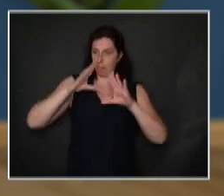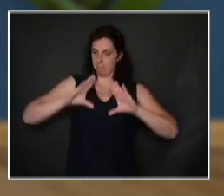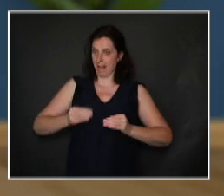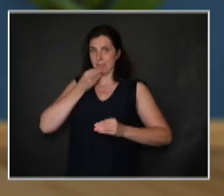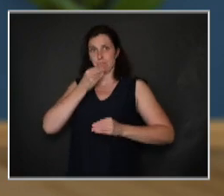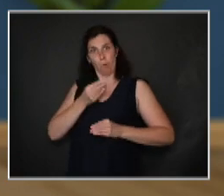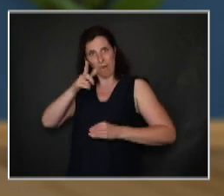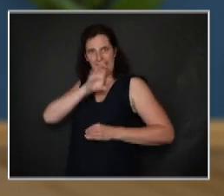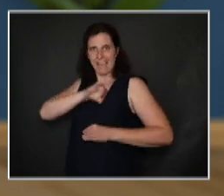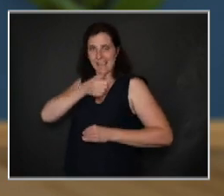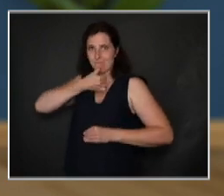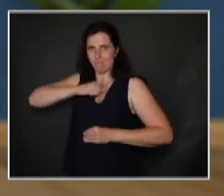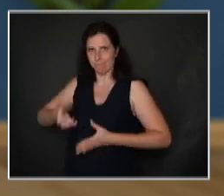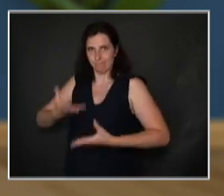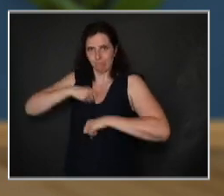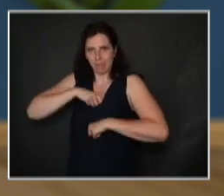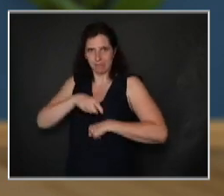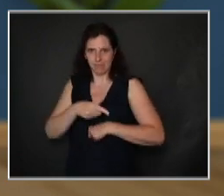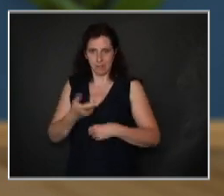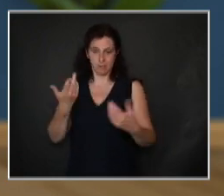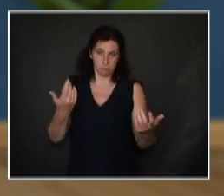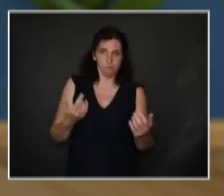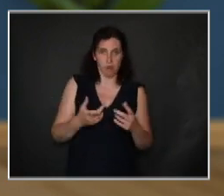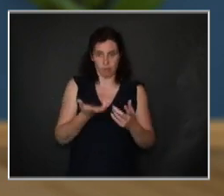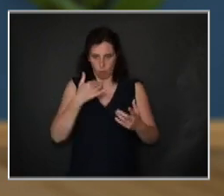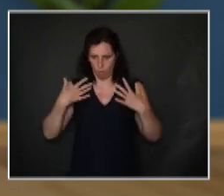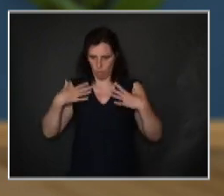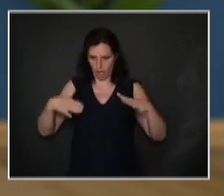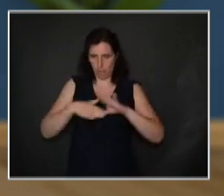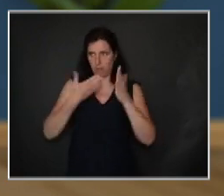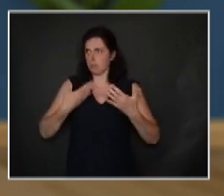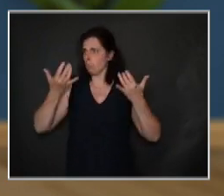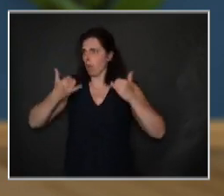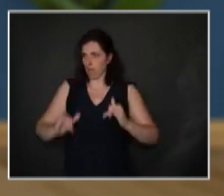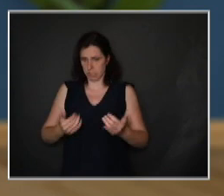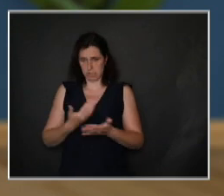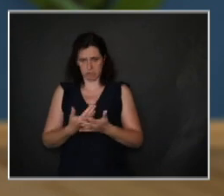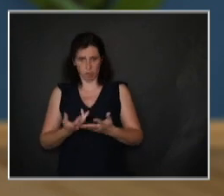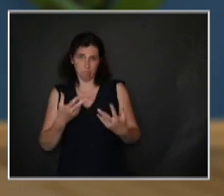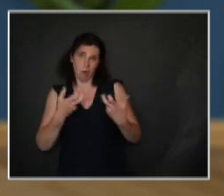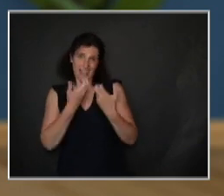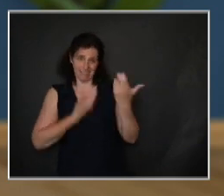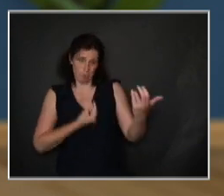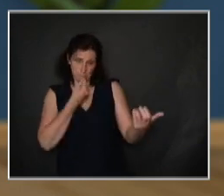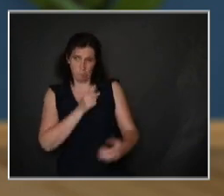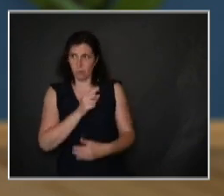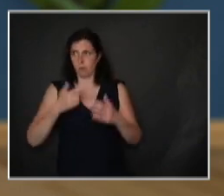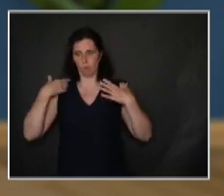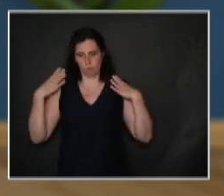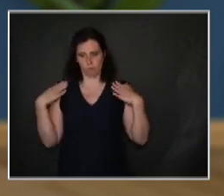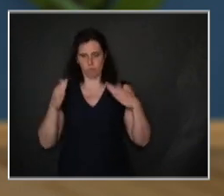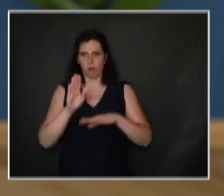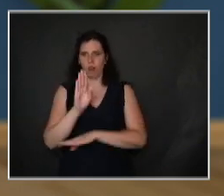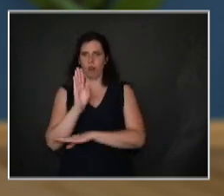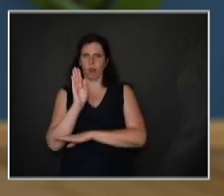qu'il faut essayer d'intégrer à son image corporelle. Alors, assis, je ne sais pas si je suis le bon exemple, mais il faut avoir le tronc légèrement incliné